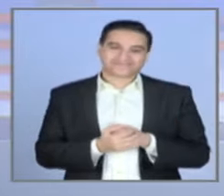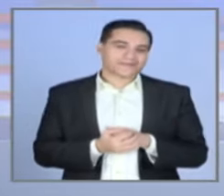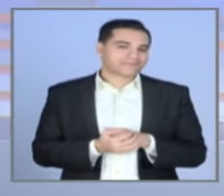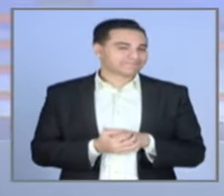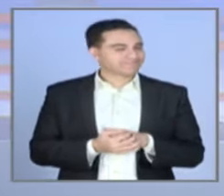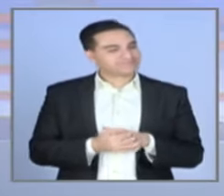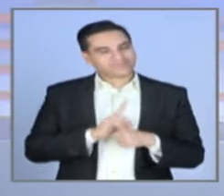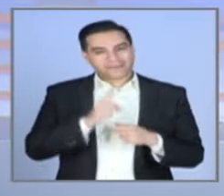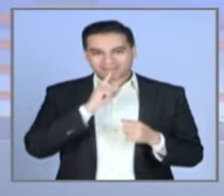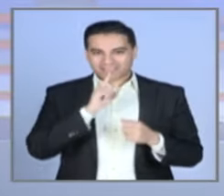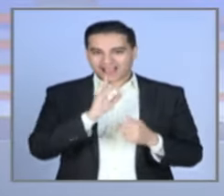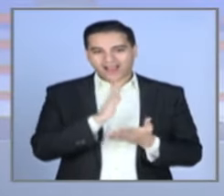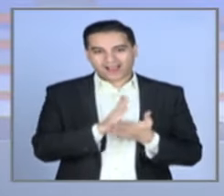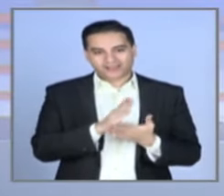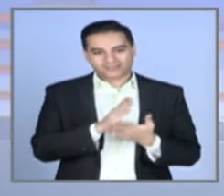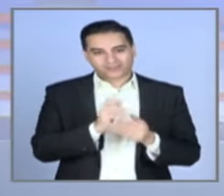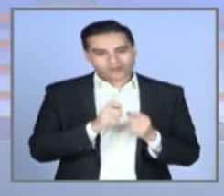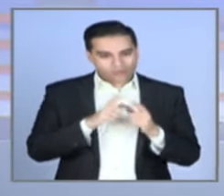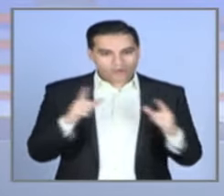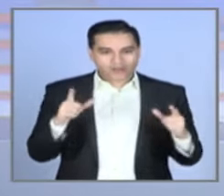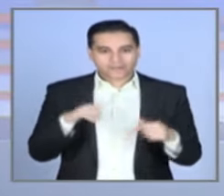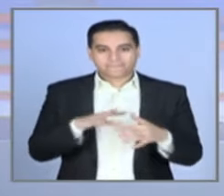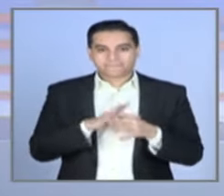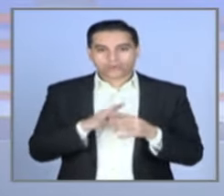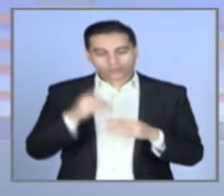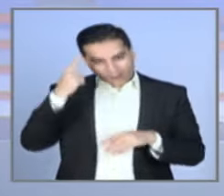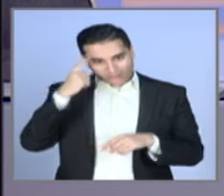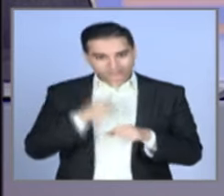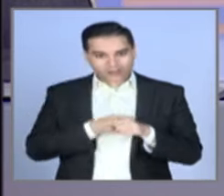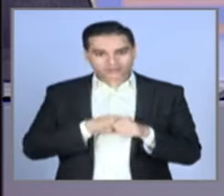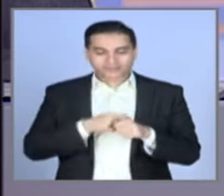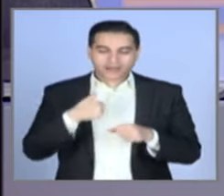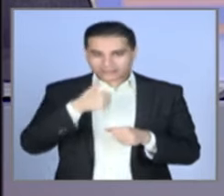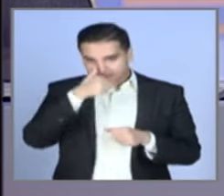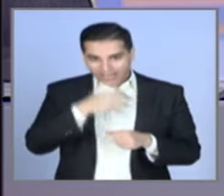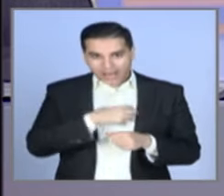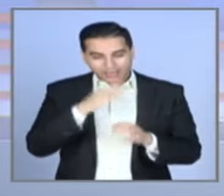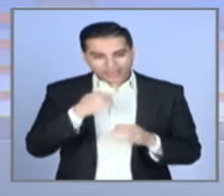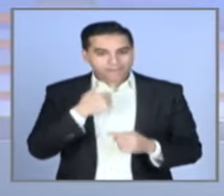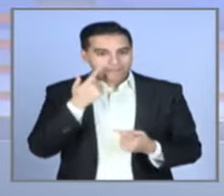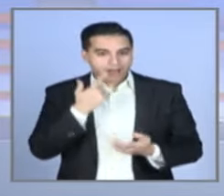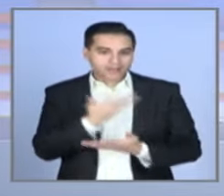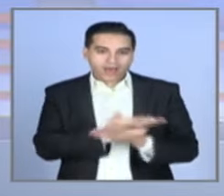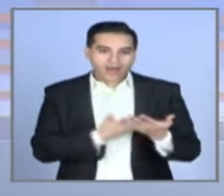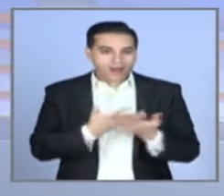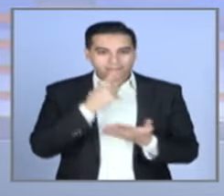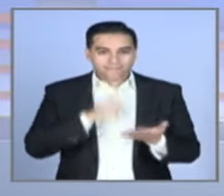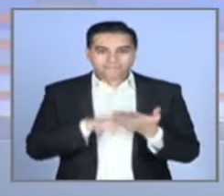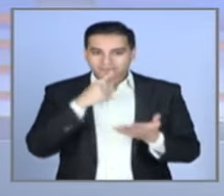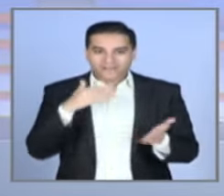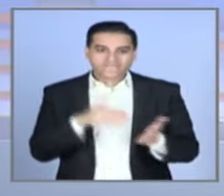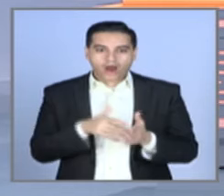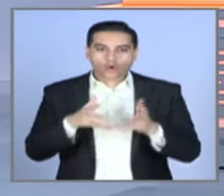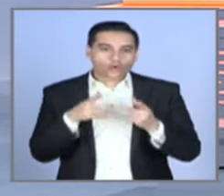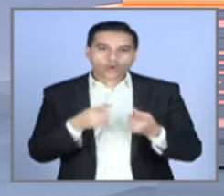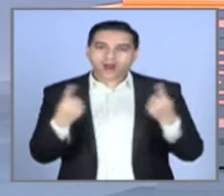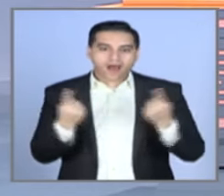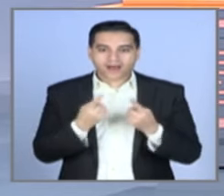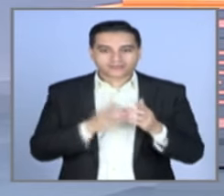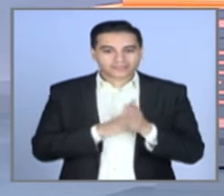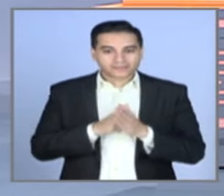لا بس عايز اقول لك بصراحه موضوع التعصب ده بيزعلني قوي. احنا بنهزر وبنضحك بس في الاخر هي كوره.